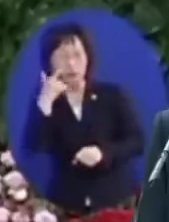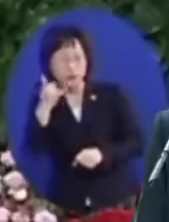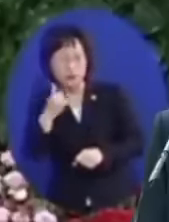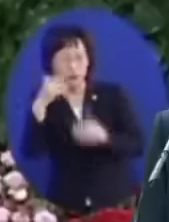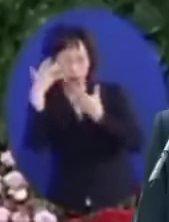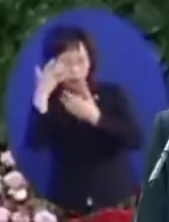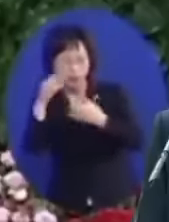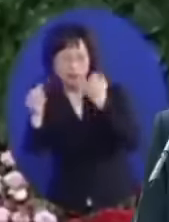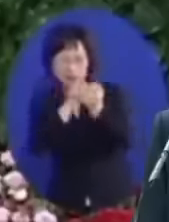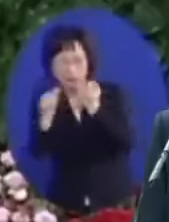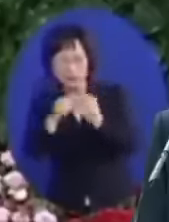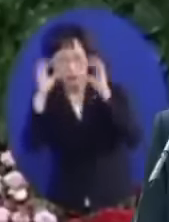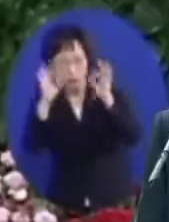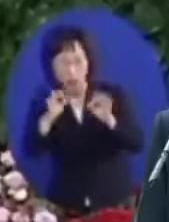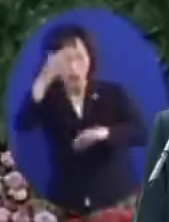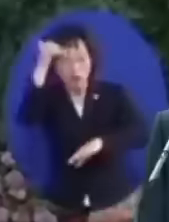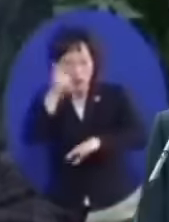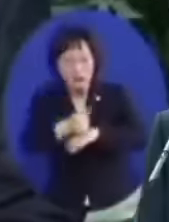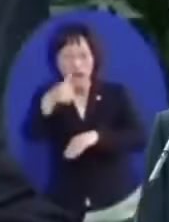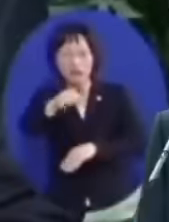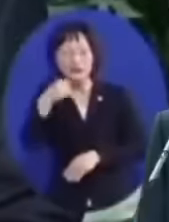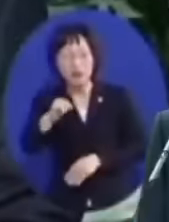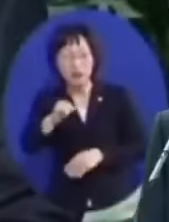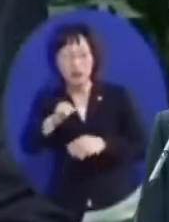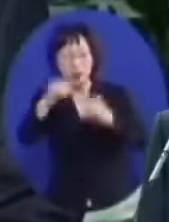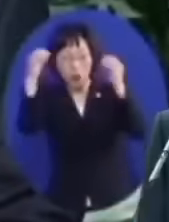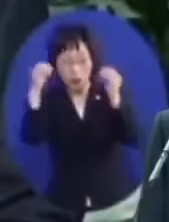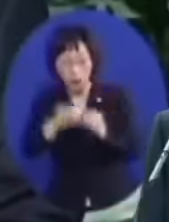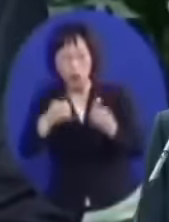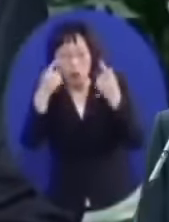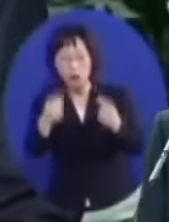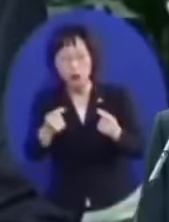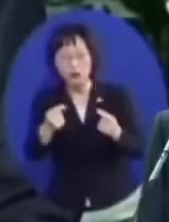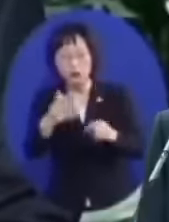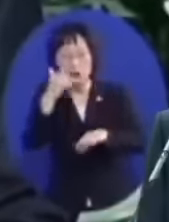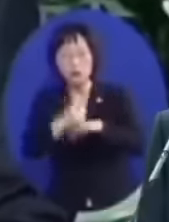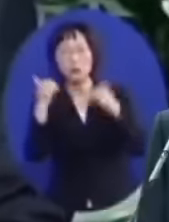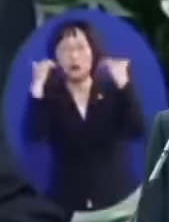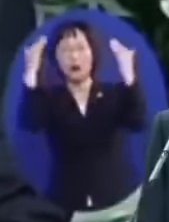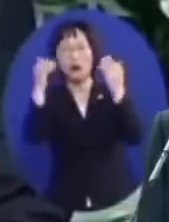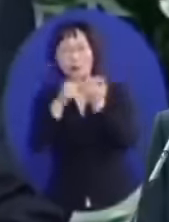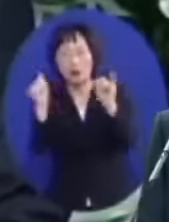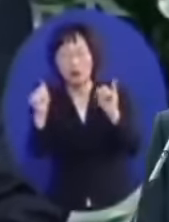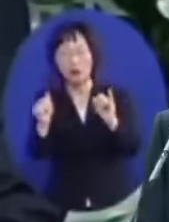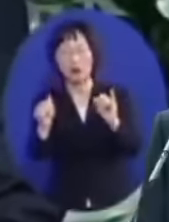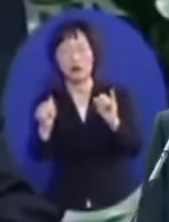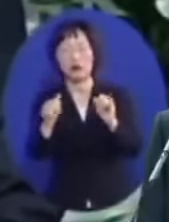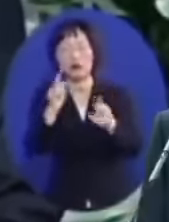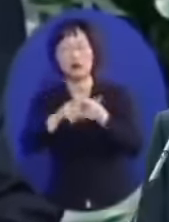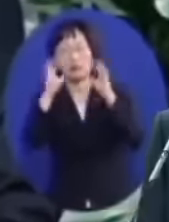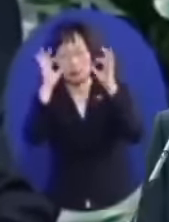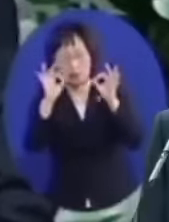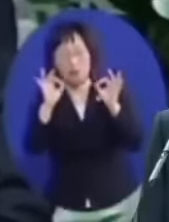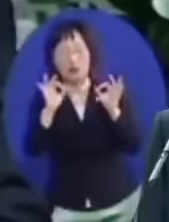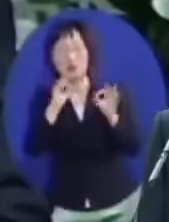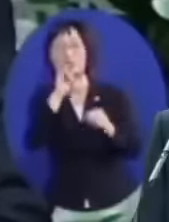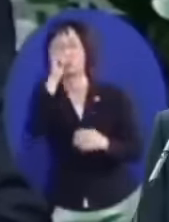똑같이 알코올 중독자가 되고 부부간에 싸우고 가정이 파괴되었다고 말했었습니다.